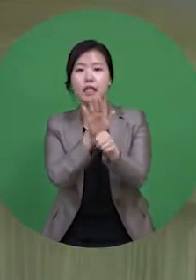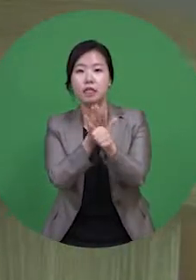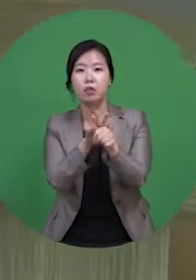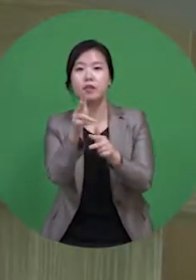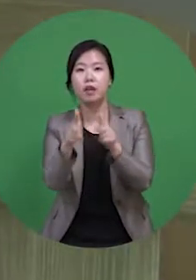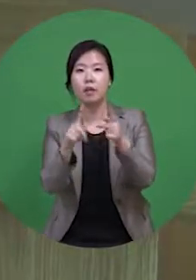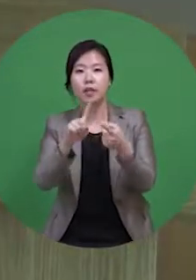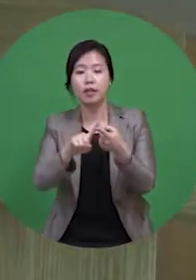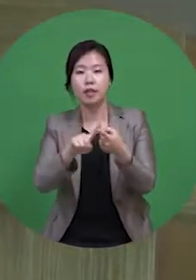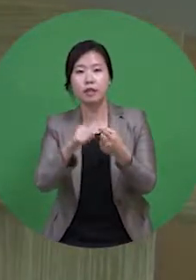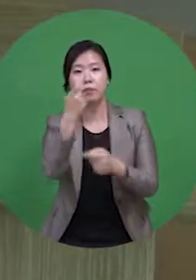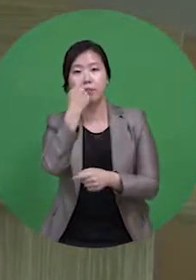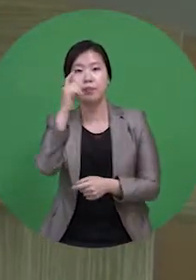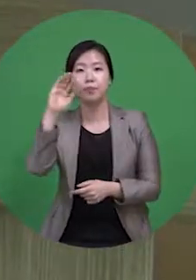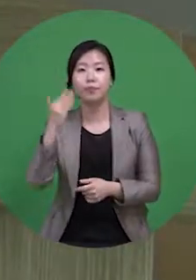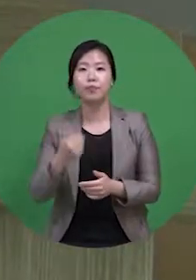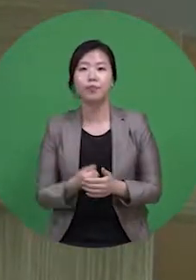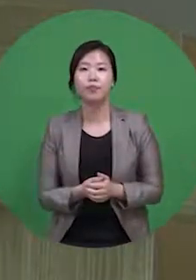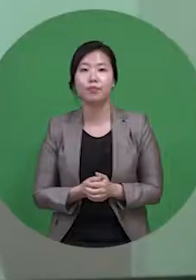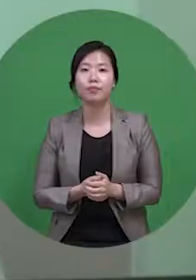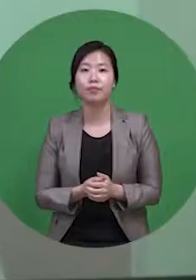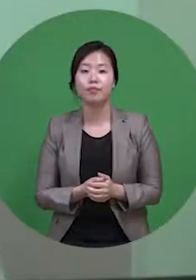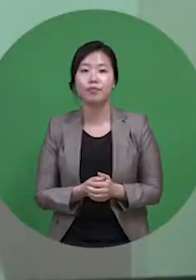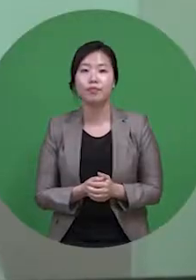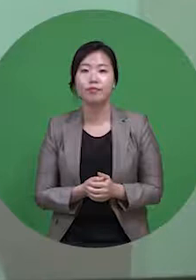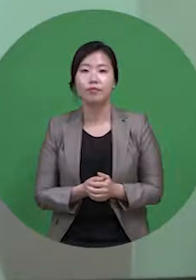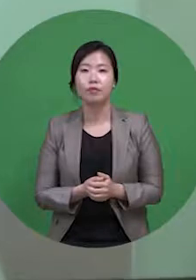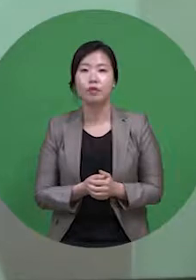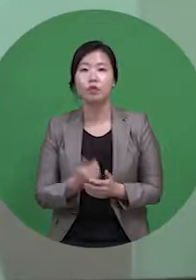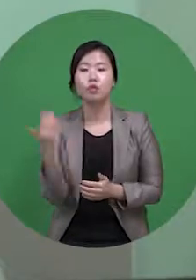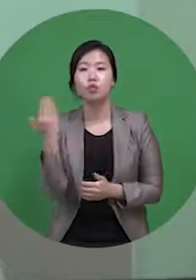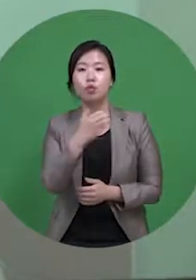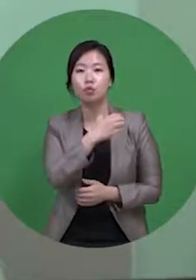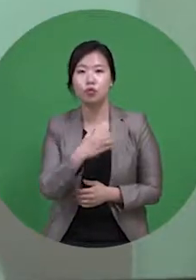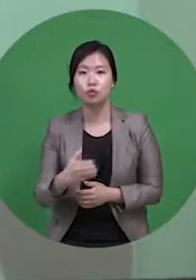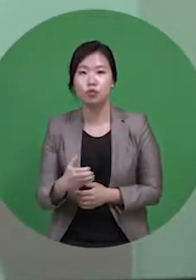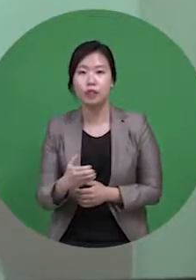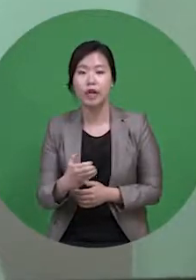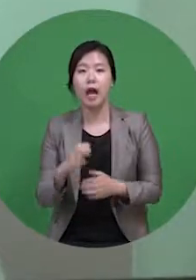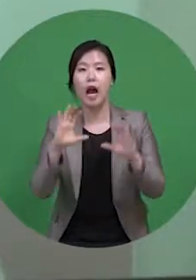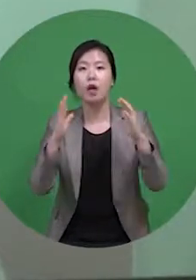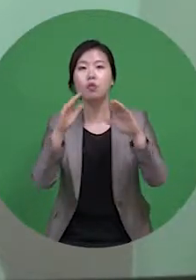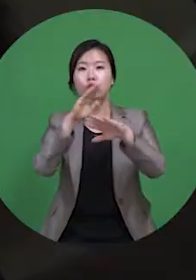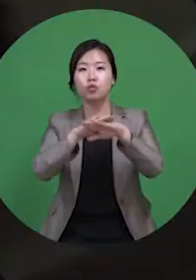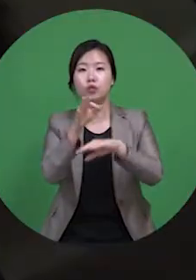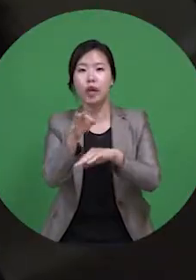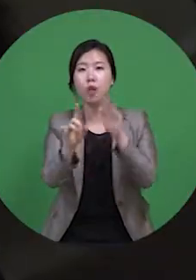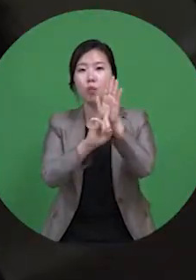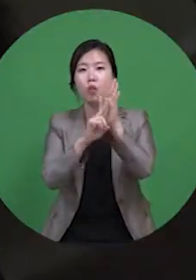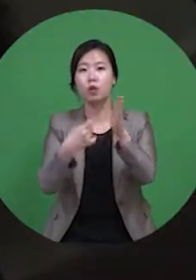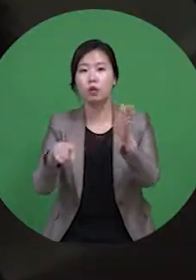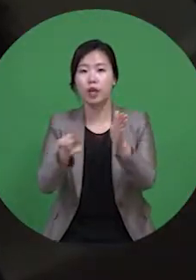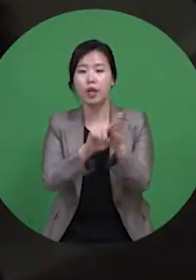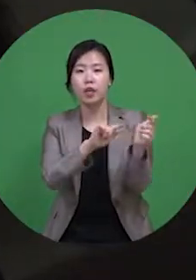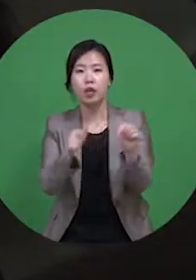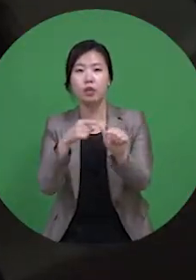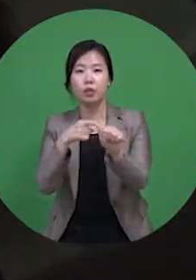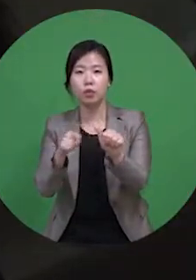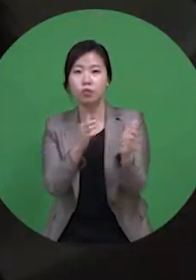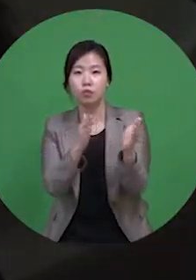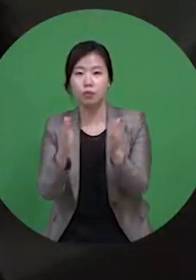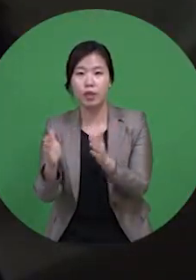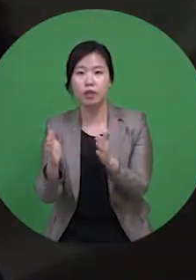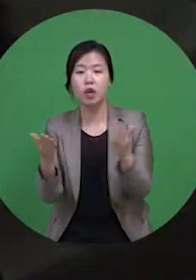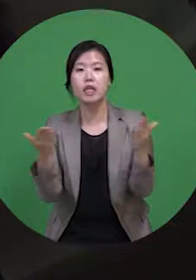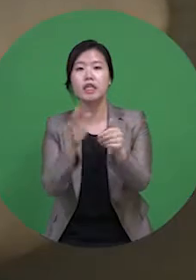대한 다양한 내용을 배웠습니다. 구로구는 앞으로도 아동수당 홍보를 위해 다양한 교육을 마련하며